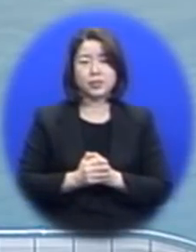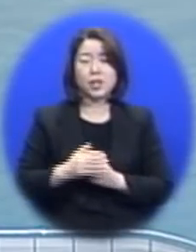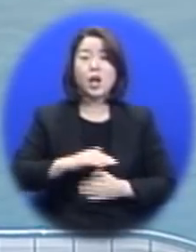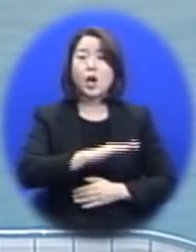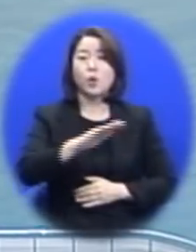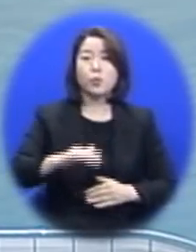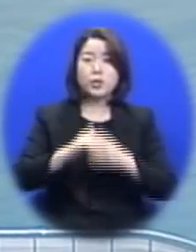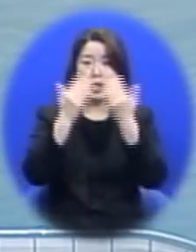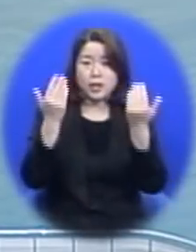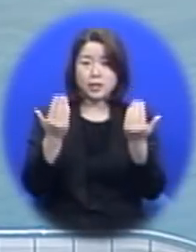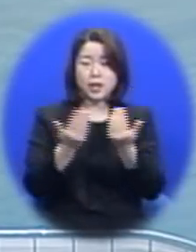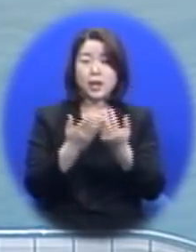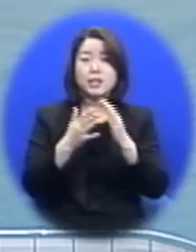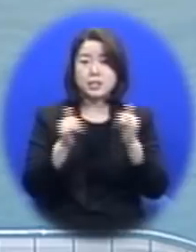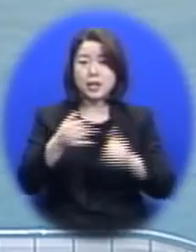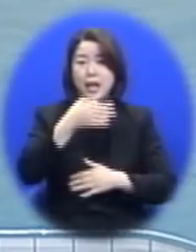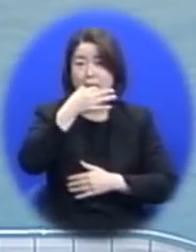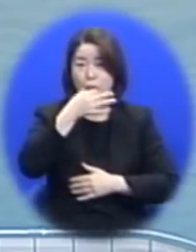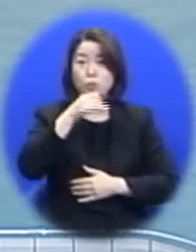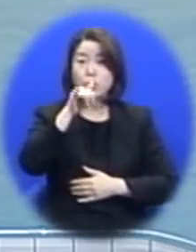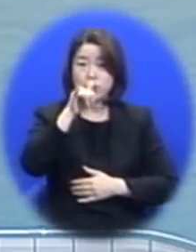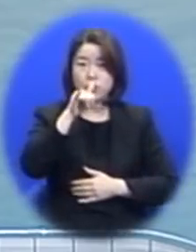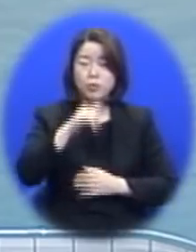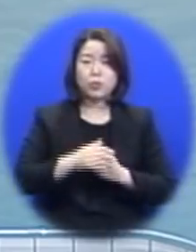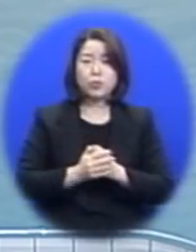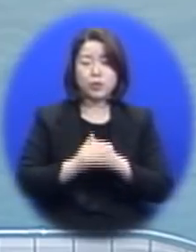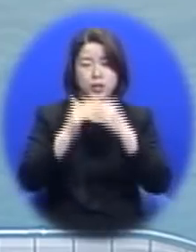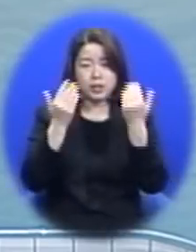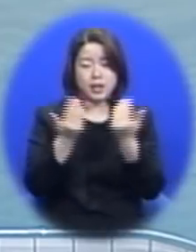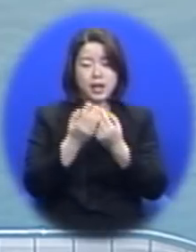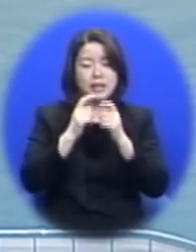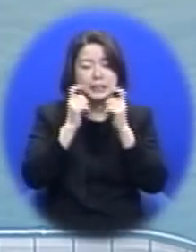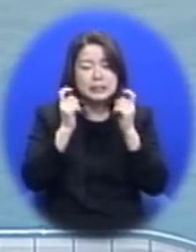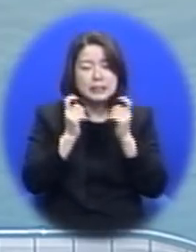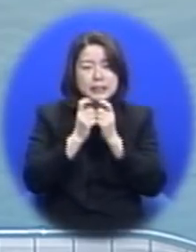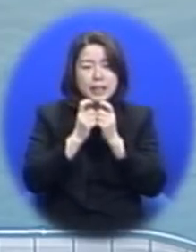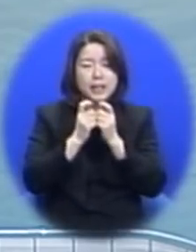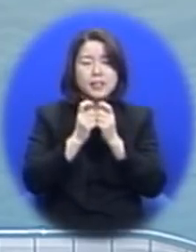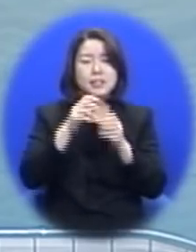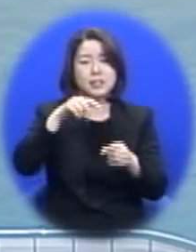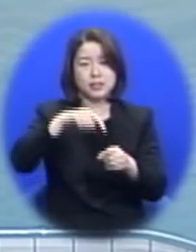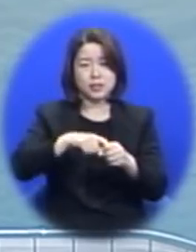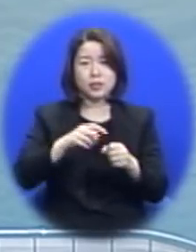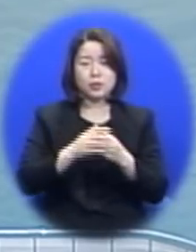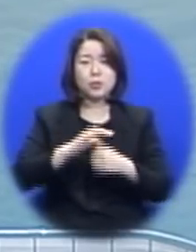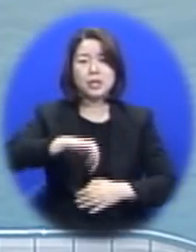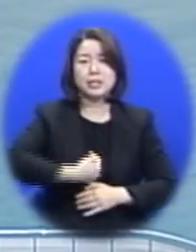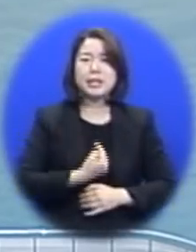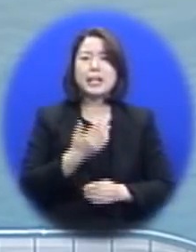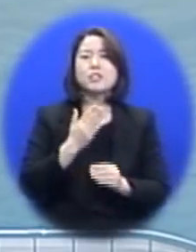우리가 다 사람의 욕구가 있고 다 이기적이고 자기중심입니다.